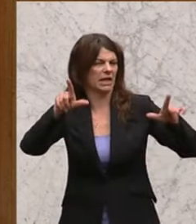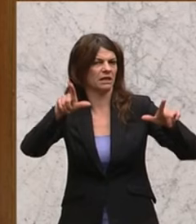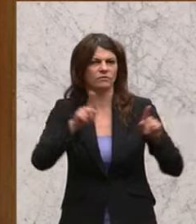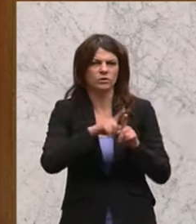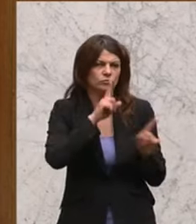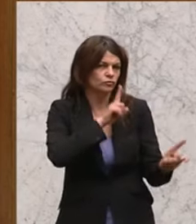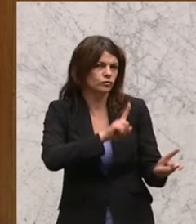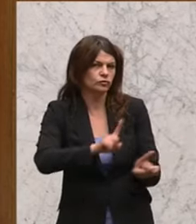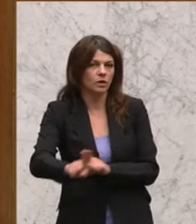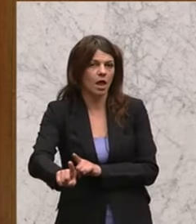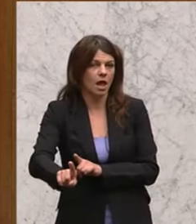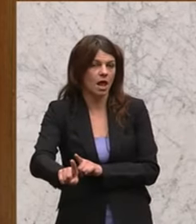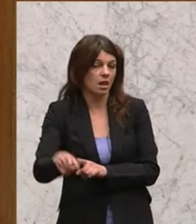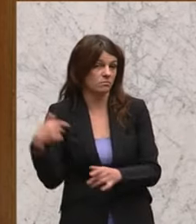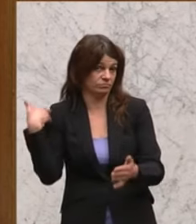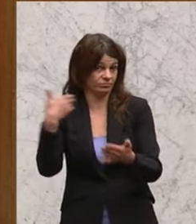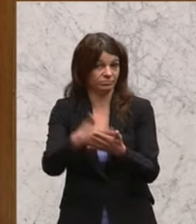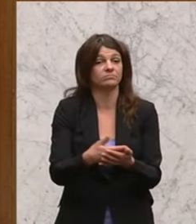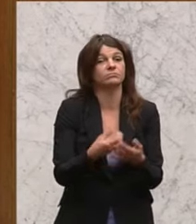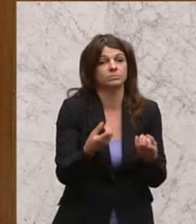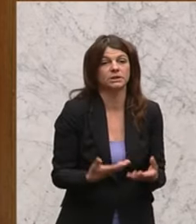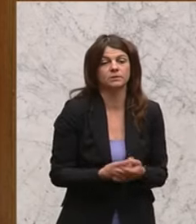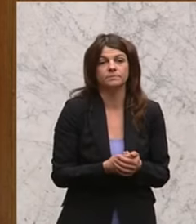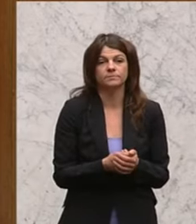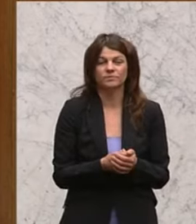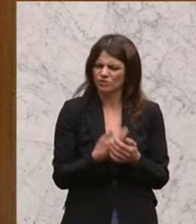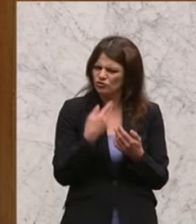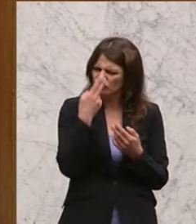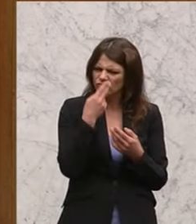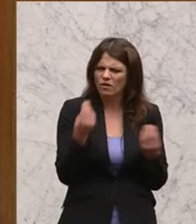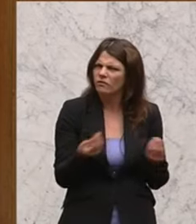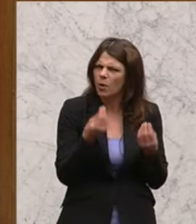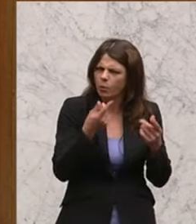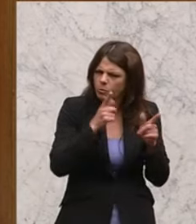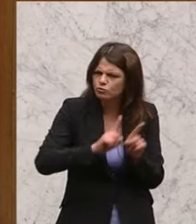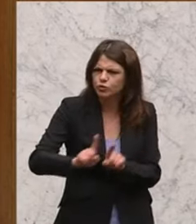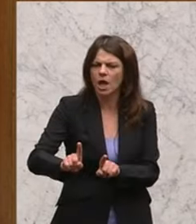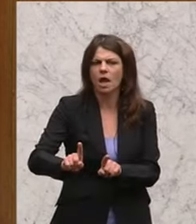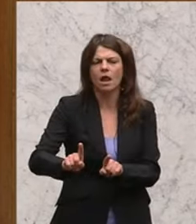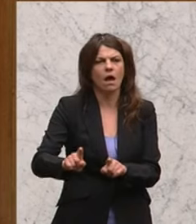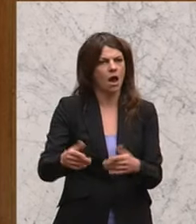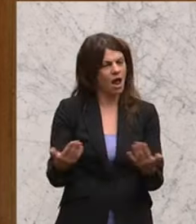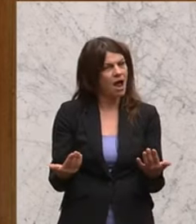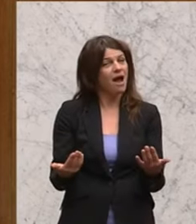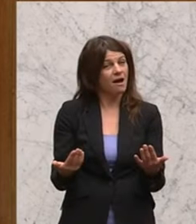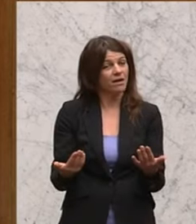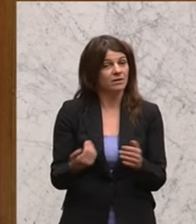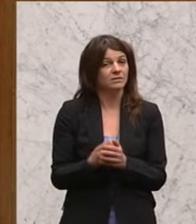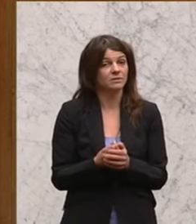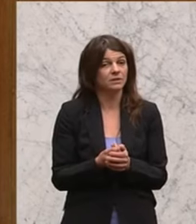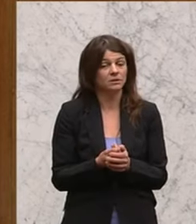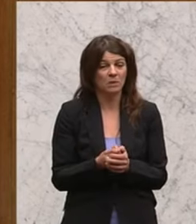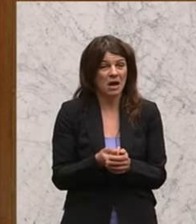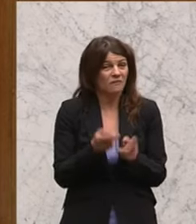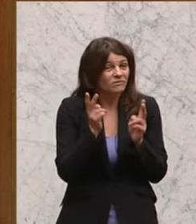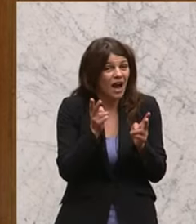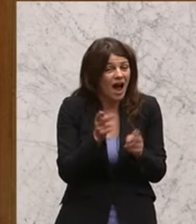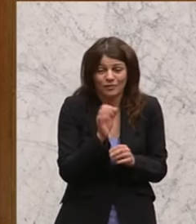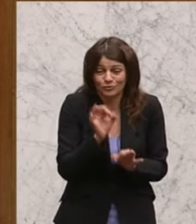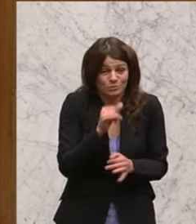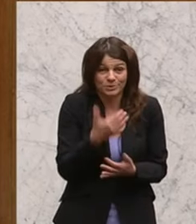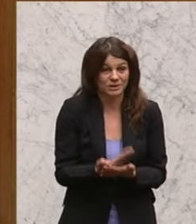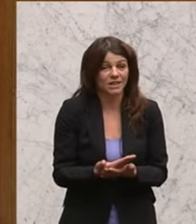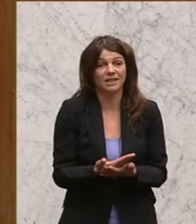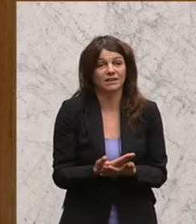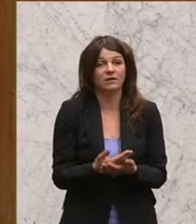Stillstands, das da entstanden ist. Und wenn man sich das im Detail anschaut, dann muss man sagen, das spiegelt ja eigentlich gar nicht die Realitäten, weil